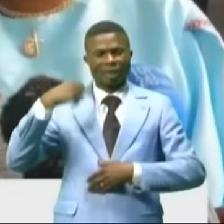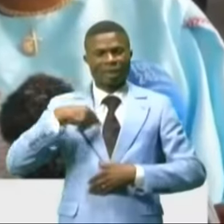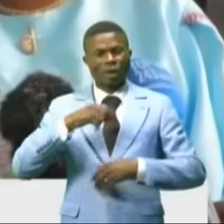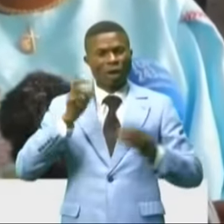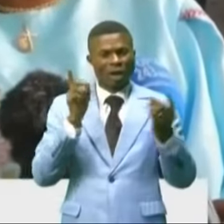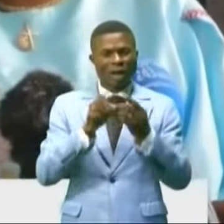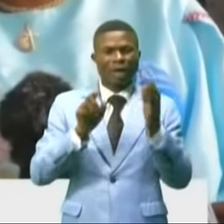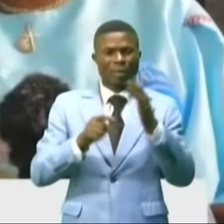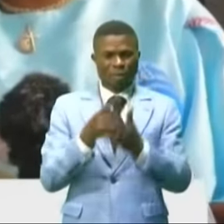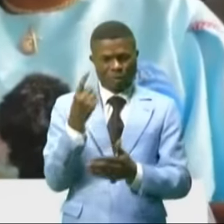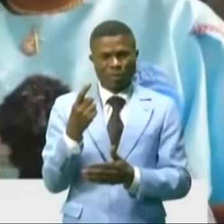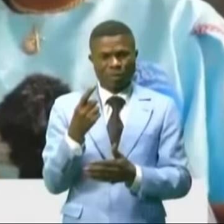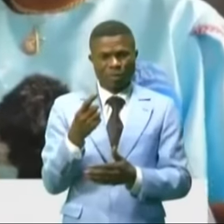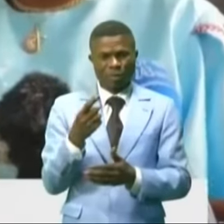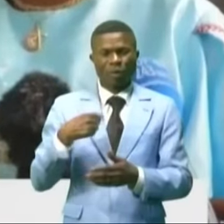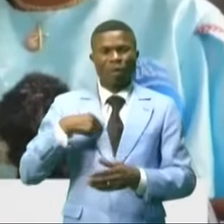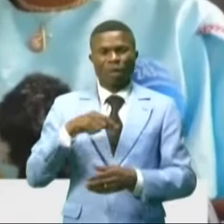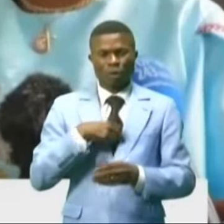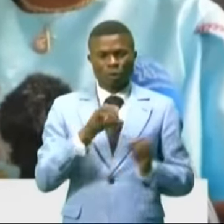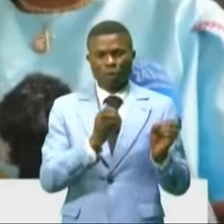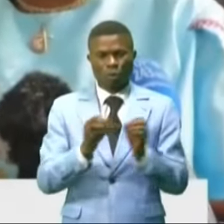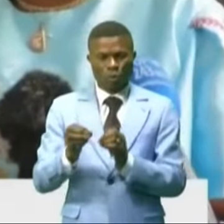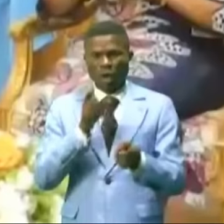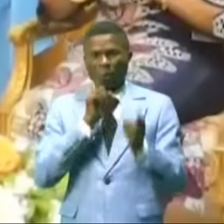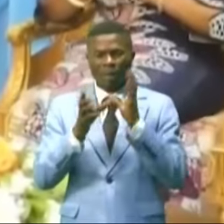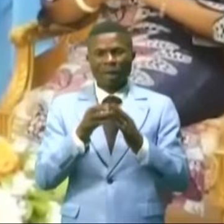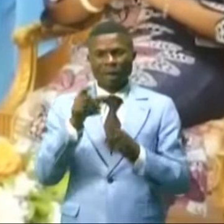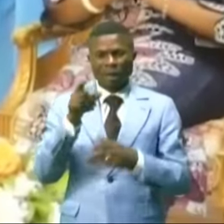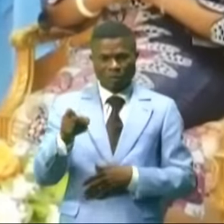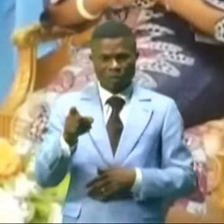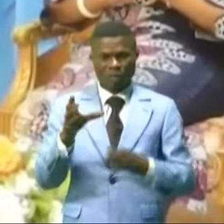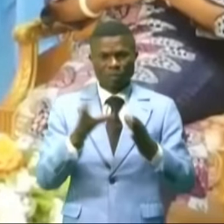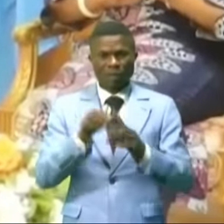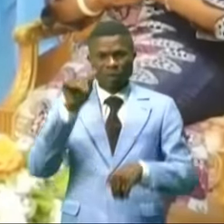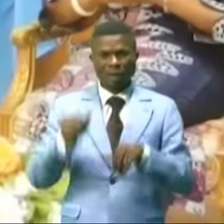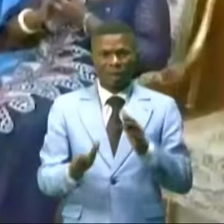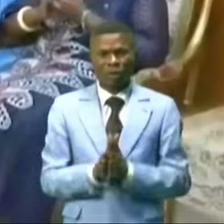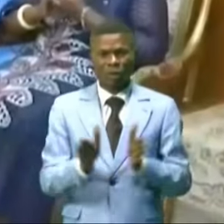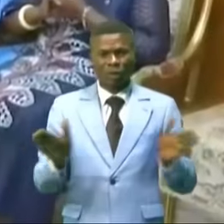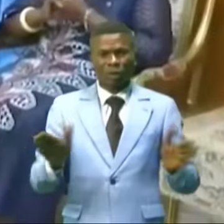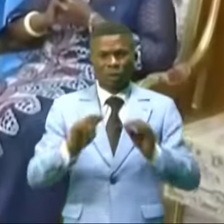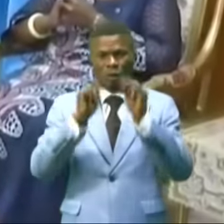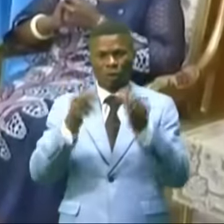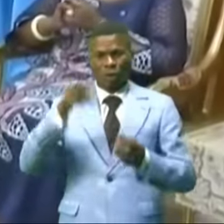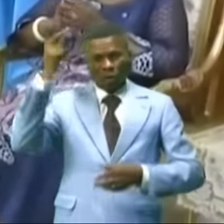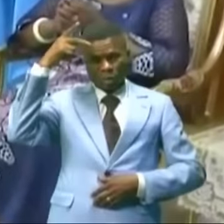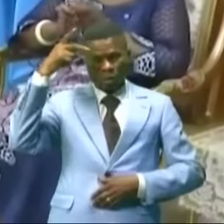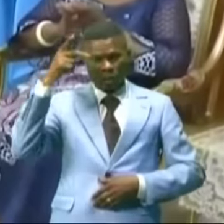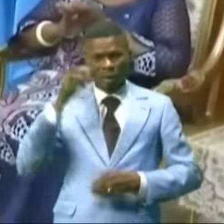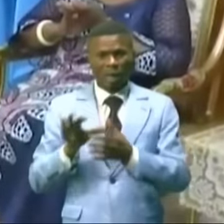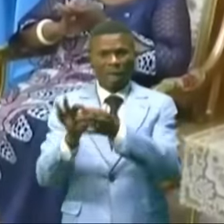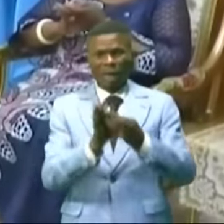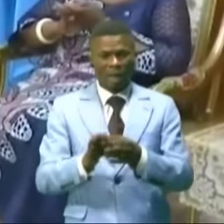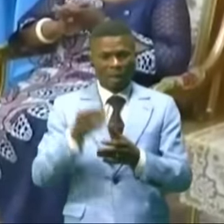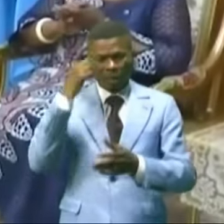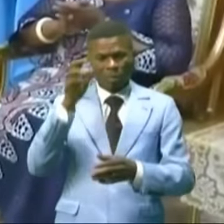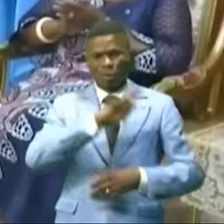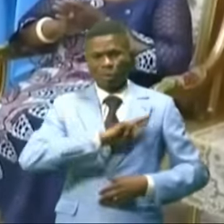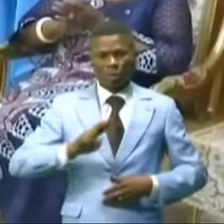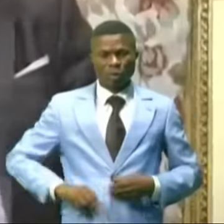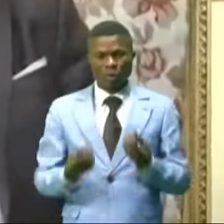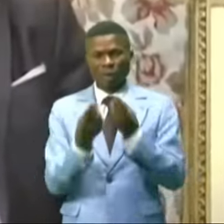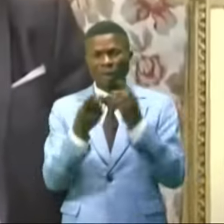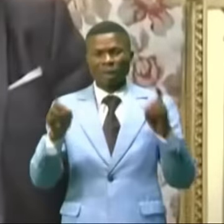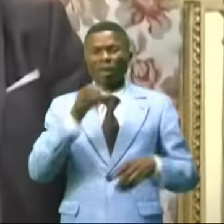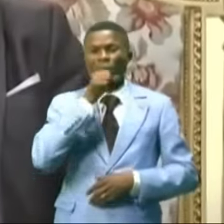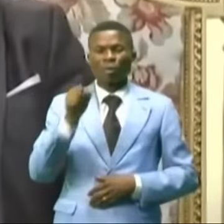la toute première séance plénière que nous venons de partager avec elle. Avec le secrétaire général du parti politique Ensemble pour la République et député